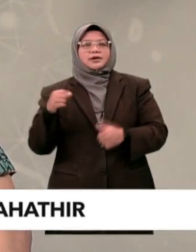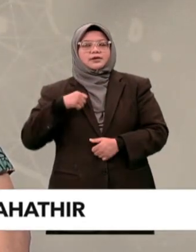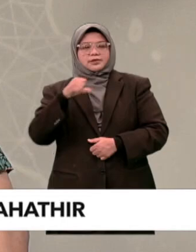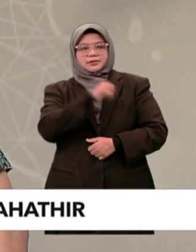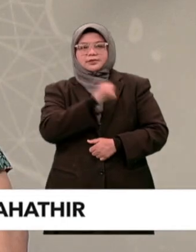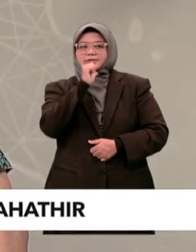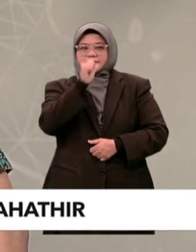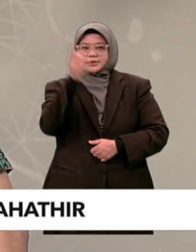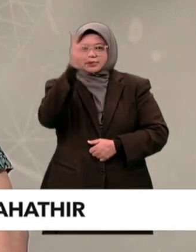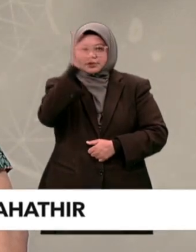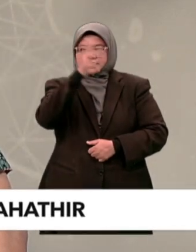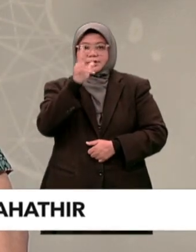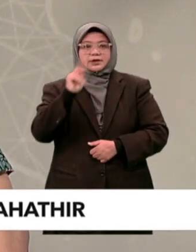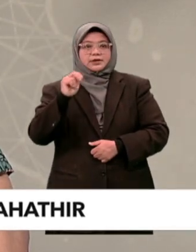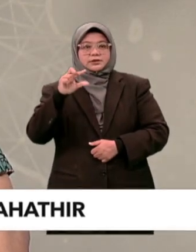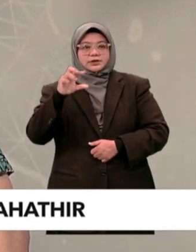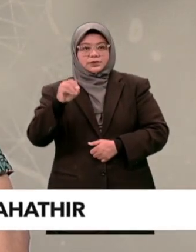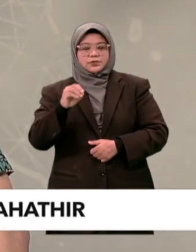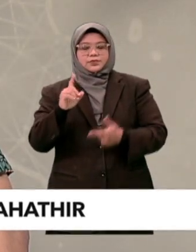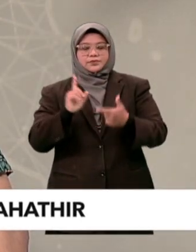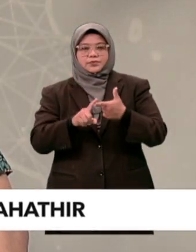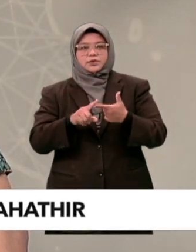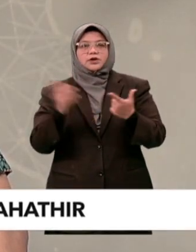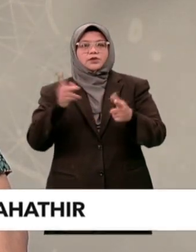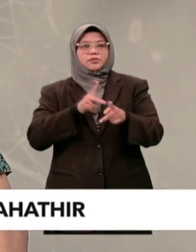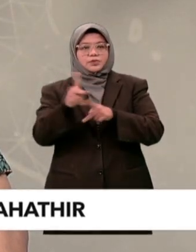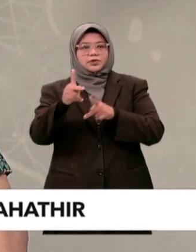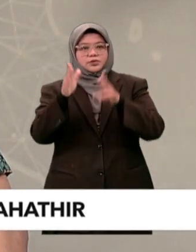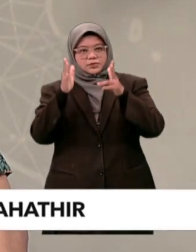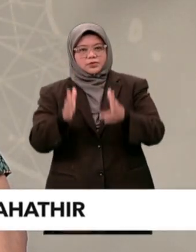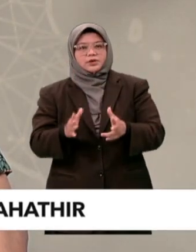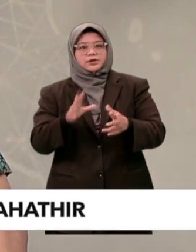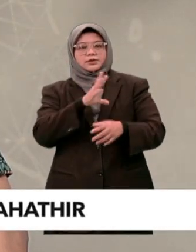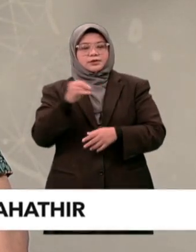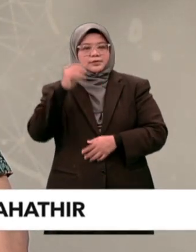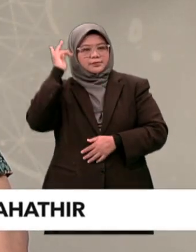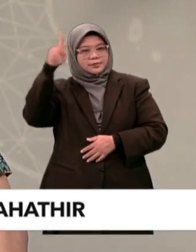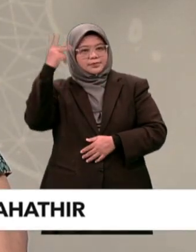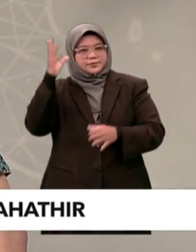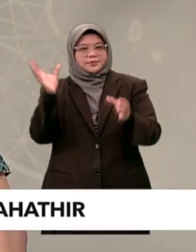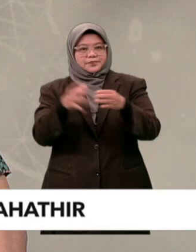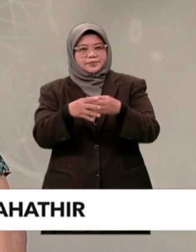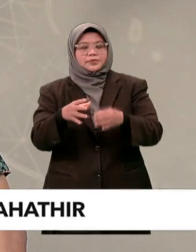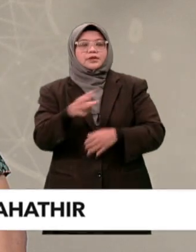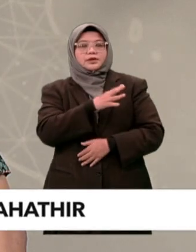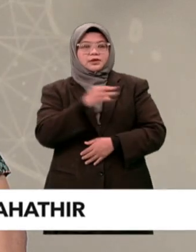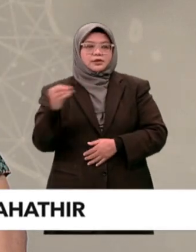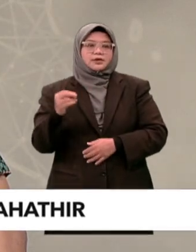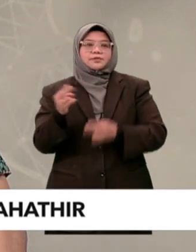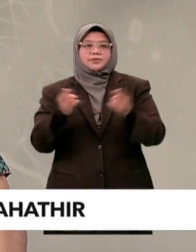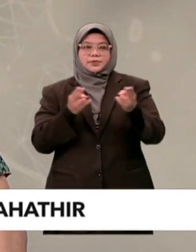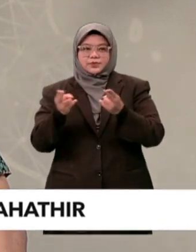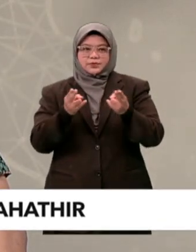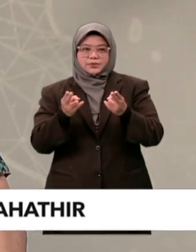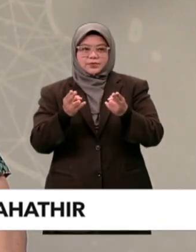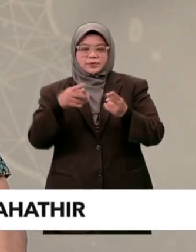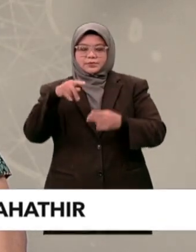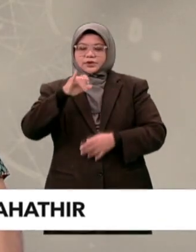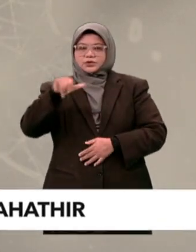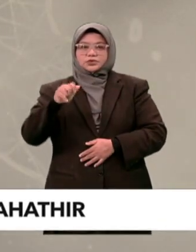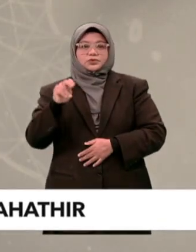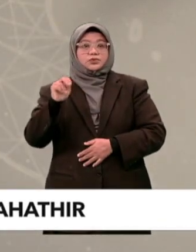kerajaan Njo toko akademik profesional dan partai politik menurut pengurus si party pejuang tanah air